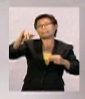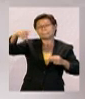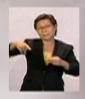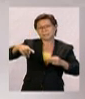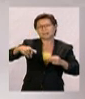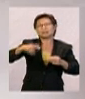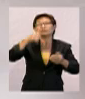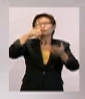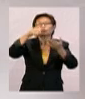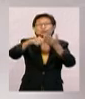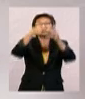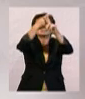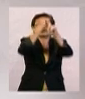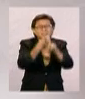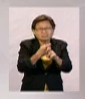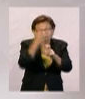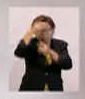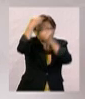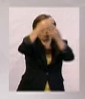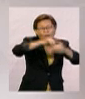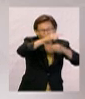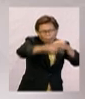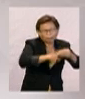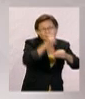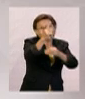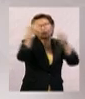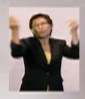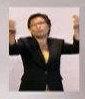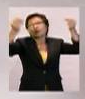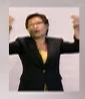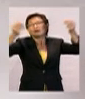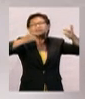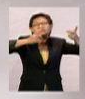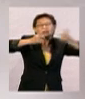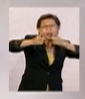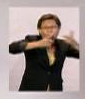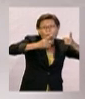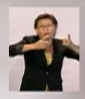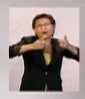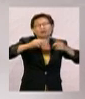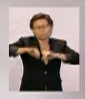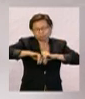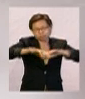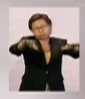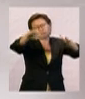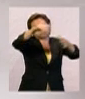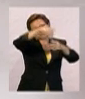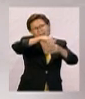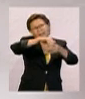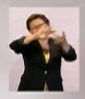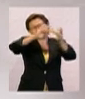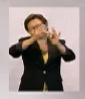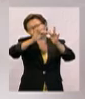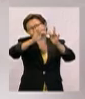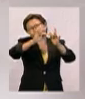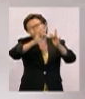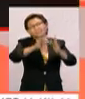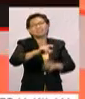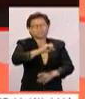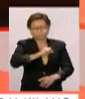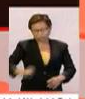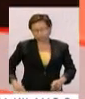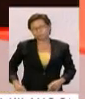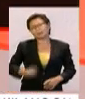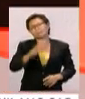urusan PBT bagi memaklumkan mengenai sebuah majlis dialog dan ia turut viral dalam laman media sosial. Sultan